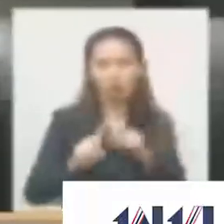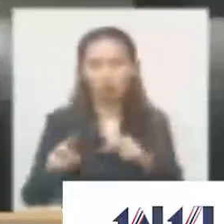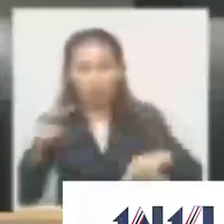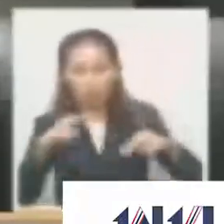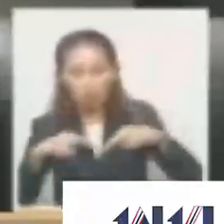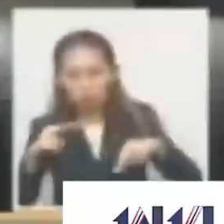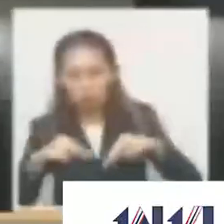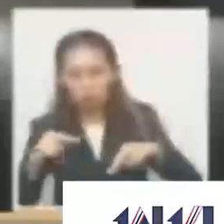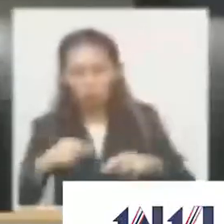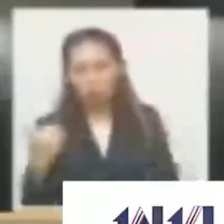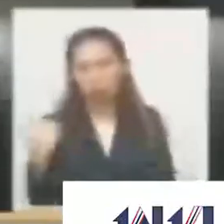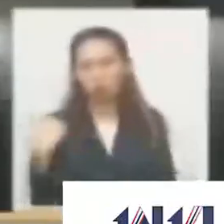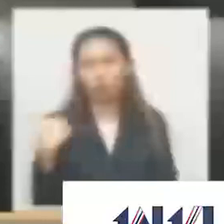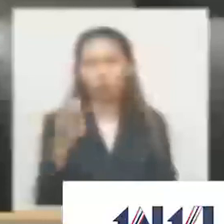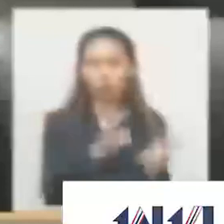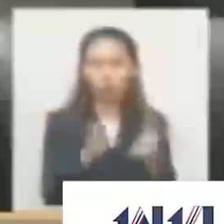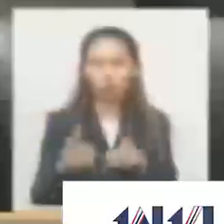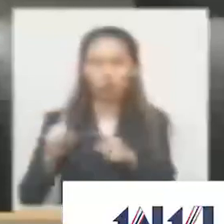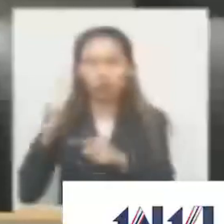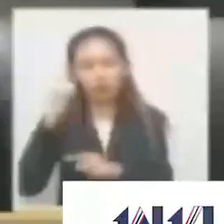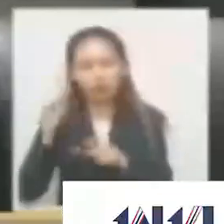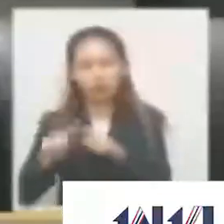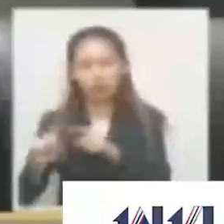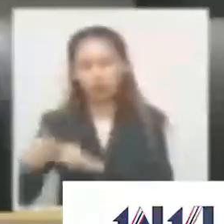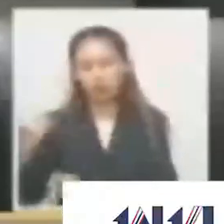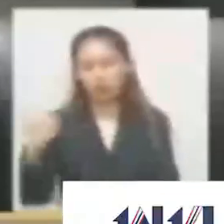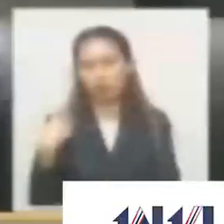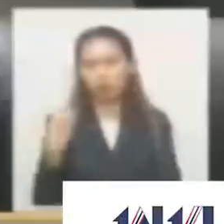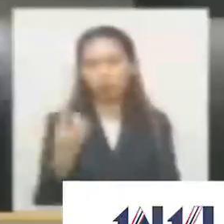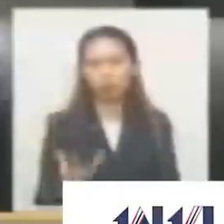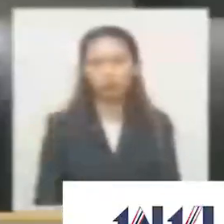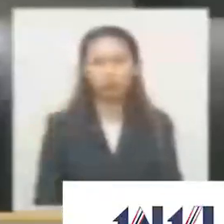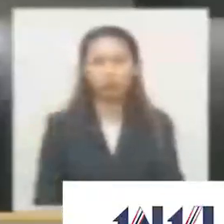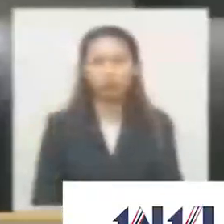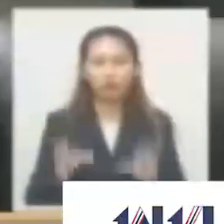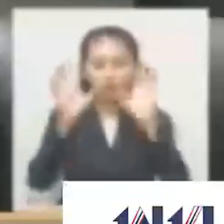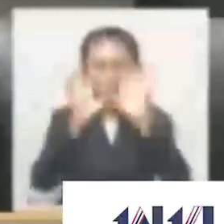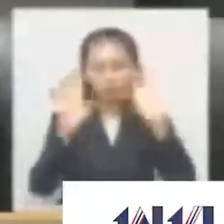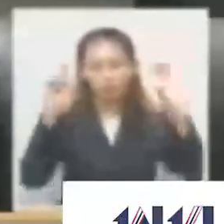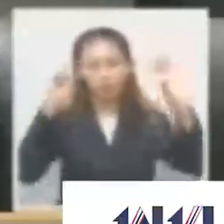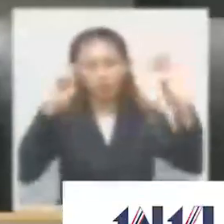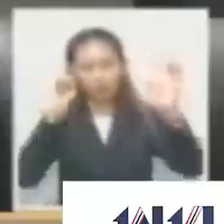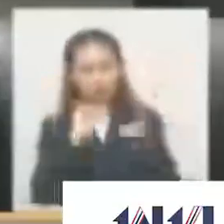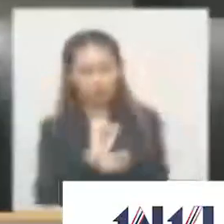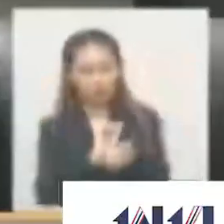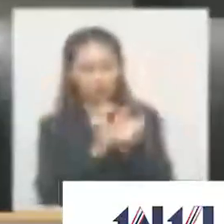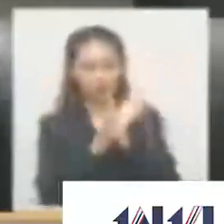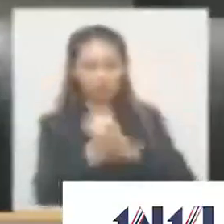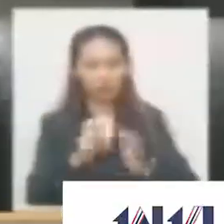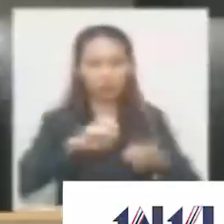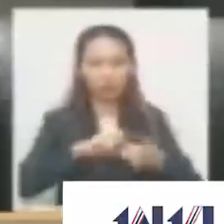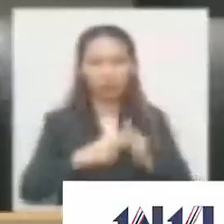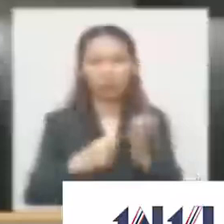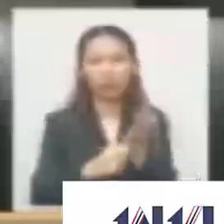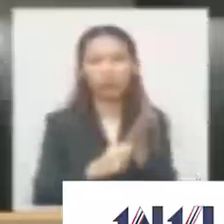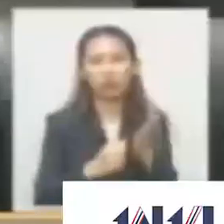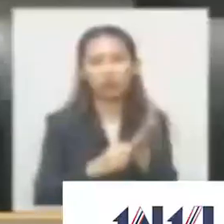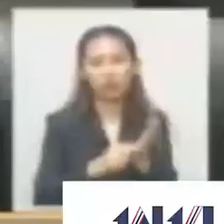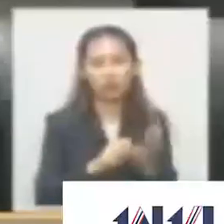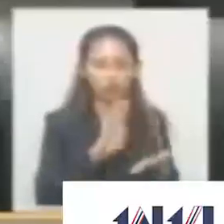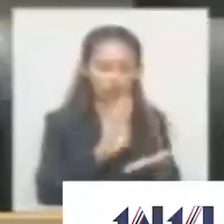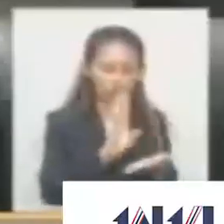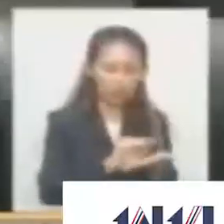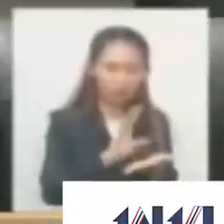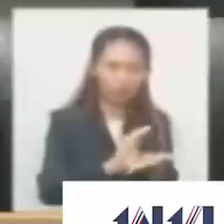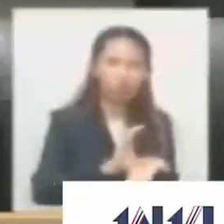ชิกที่นำเรียนท่านนะครับรัฐบาลนะครับจะนำไปสู่การแก้ไขปัญหางบประมาณที่ถูกต้องนะครับแ